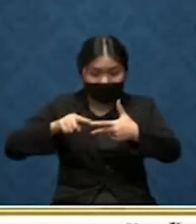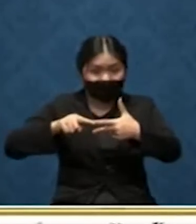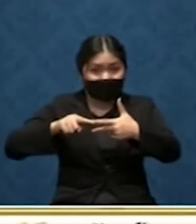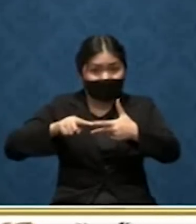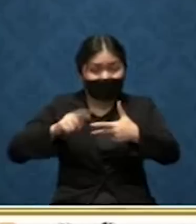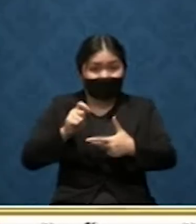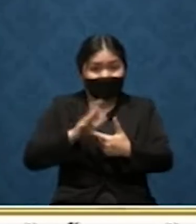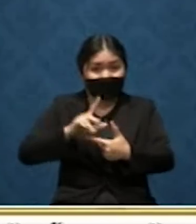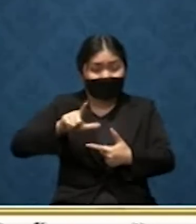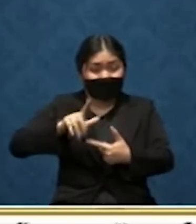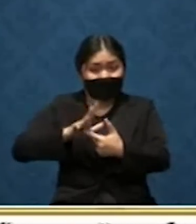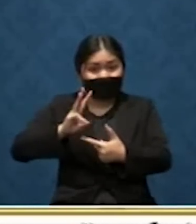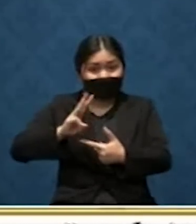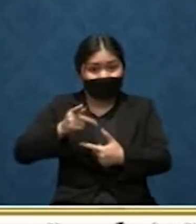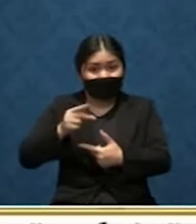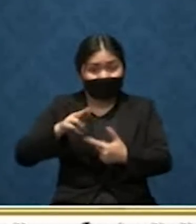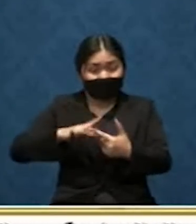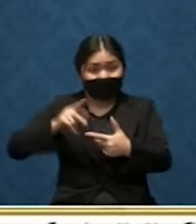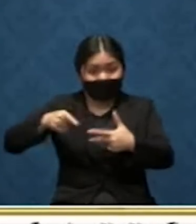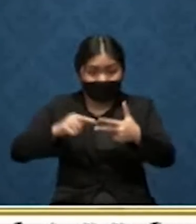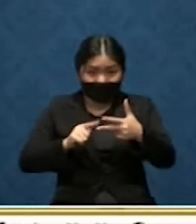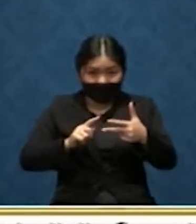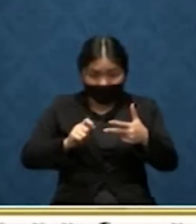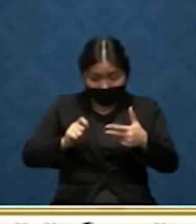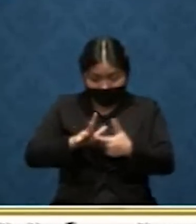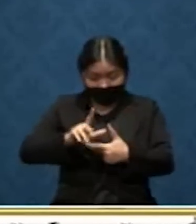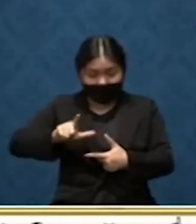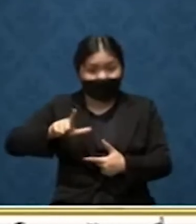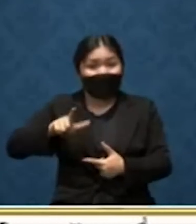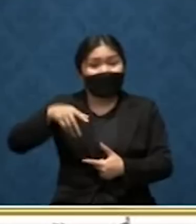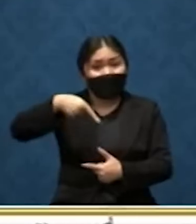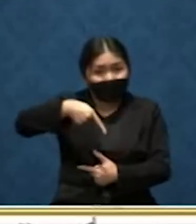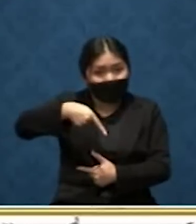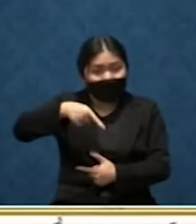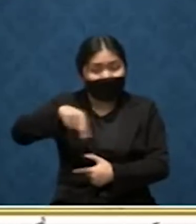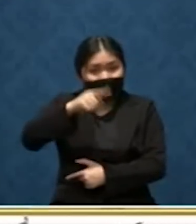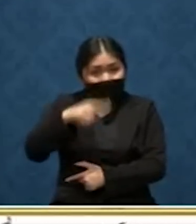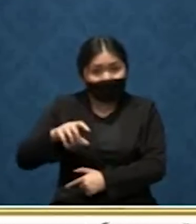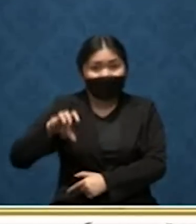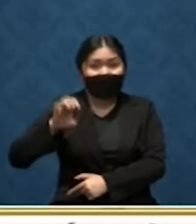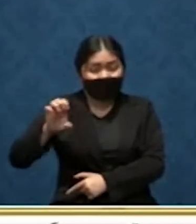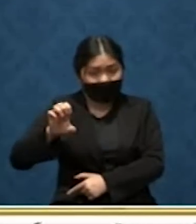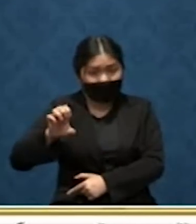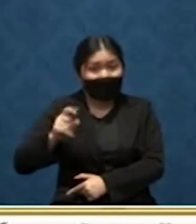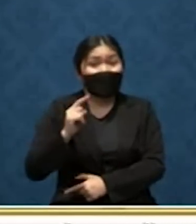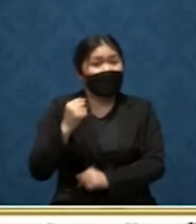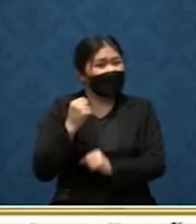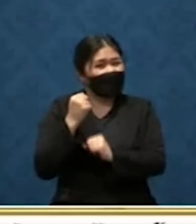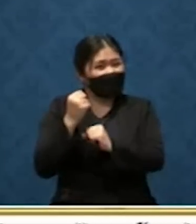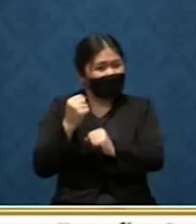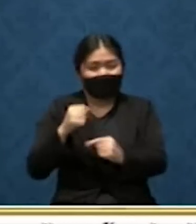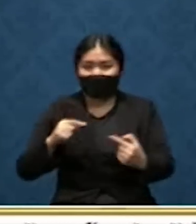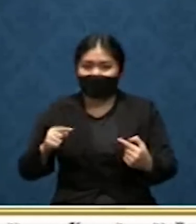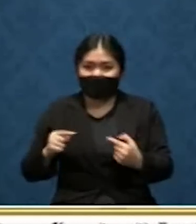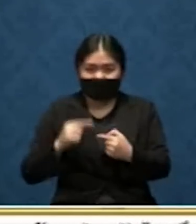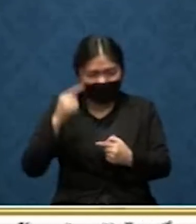ทอันลวกรุป3. บริษัทอันลัว P&Eทั้งหมดนี้นะครับคือความพยายามในการ